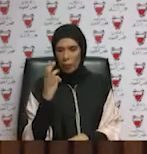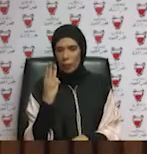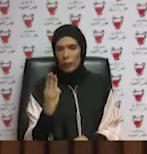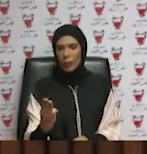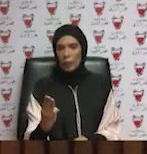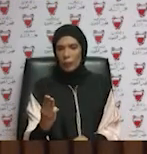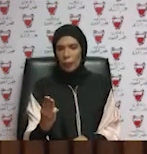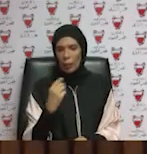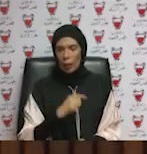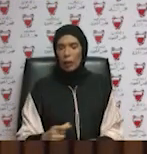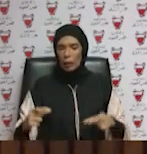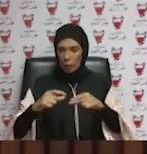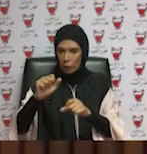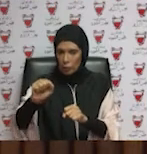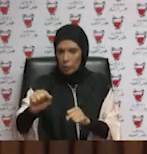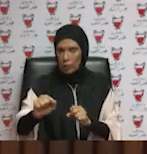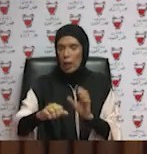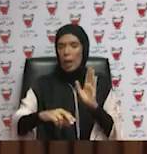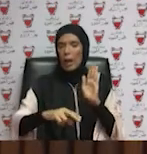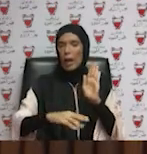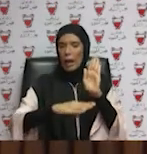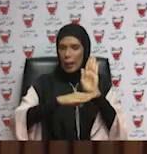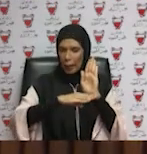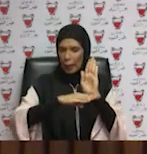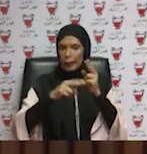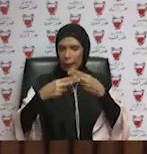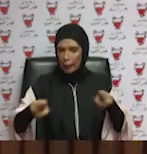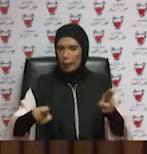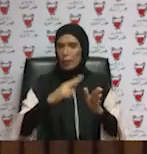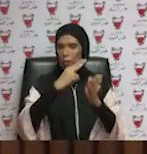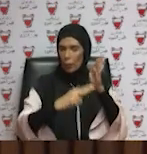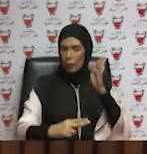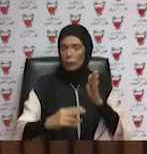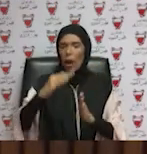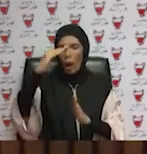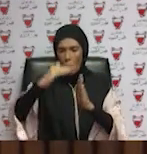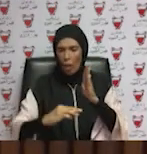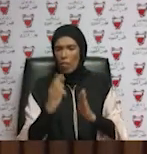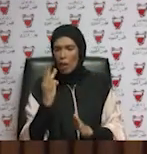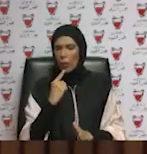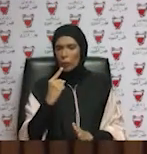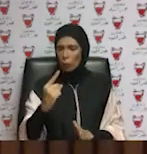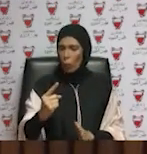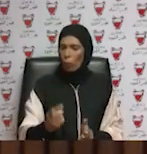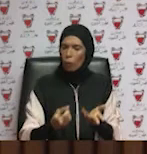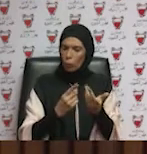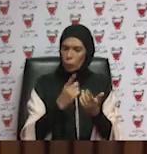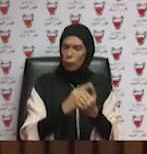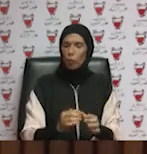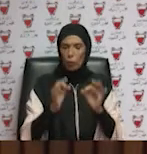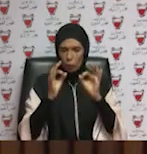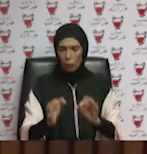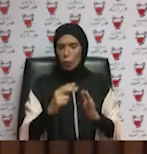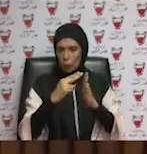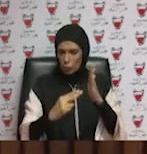ويجوز للإدارة المختصة إصدار تراخيص لمدة تقل عن 3 سنوات وفقاً للشروط والأوضاع التي يصدر